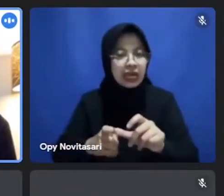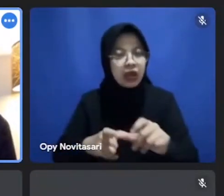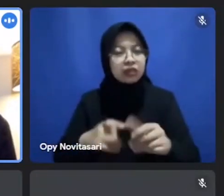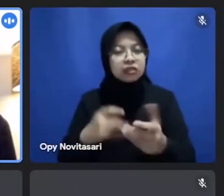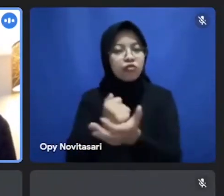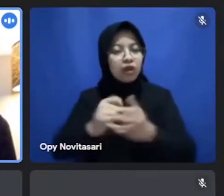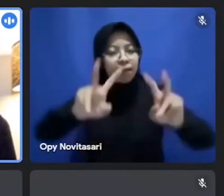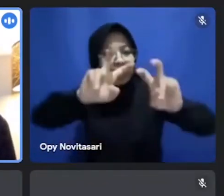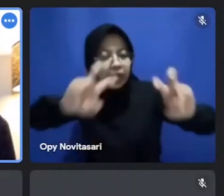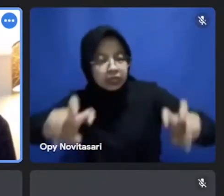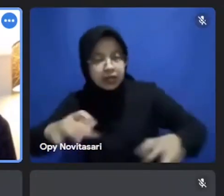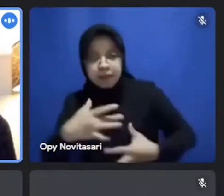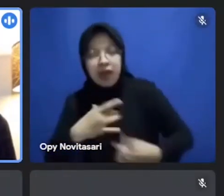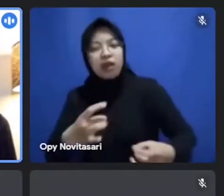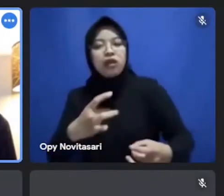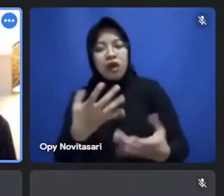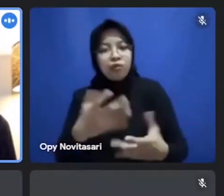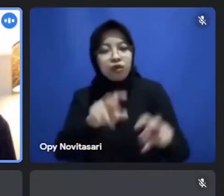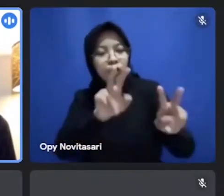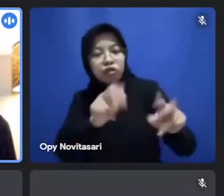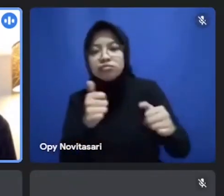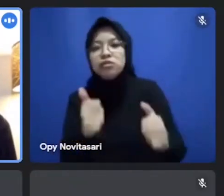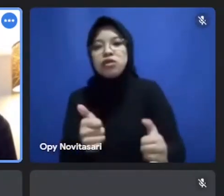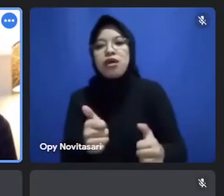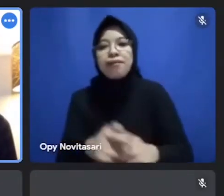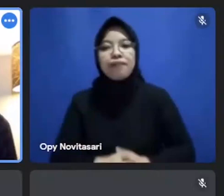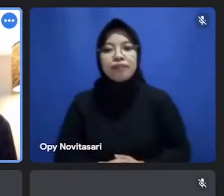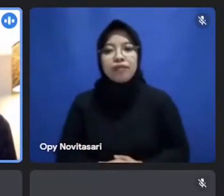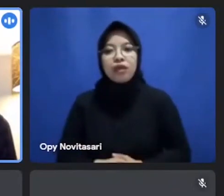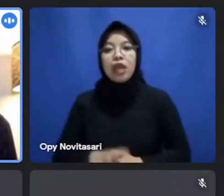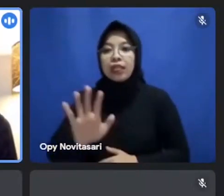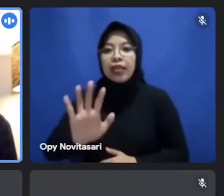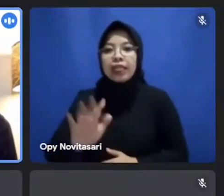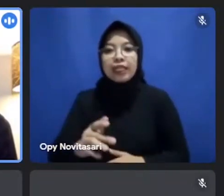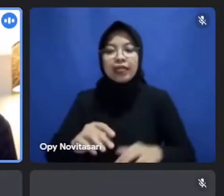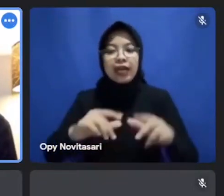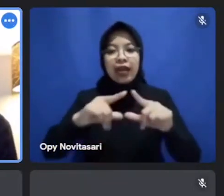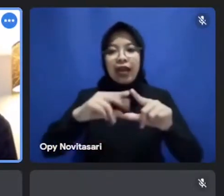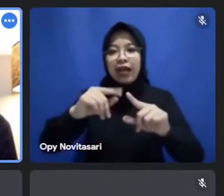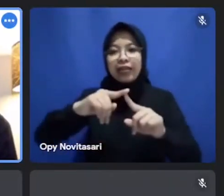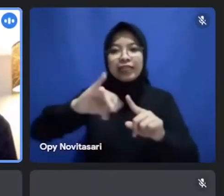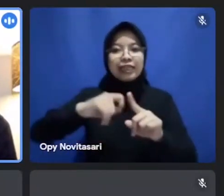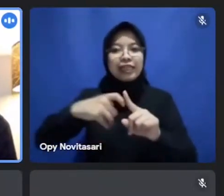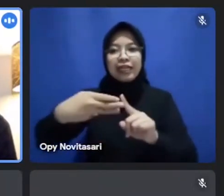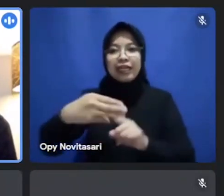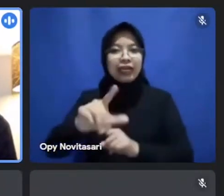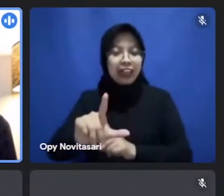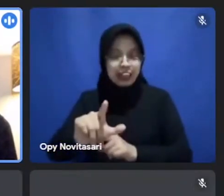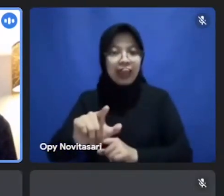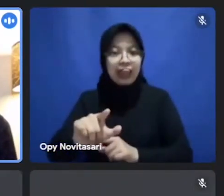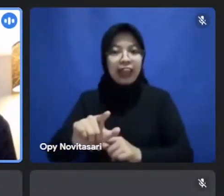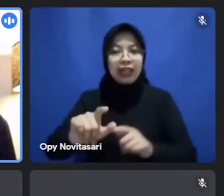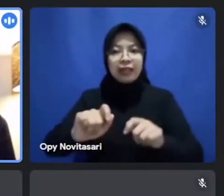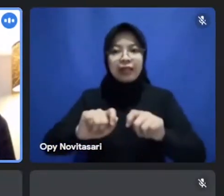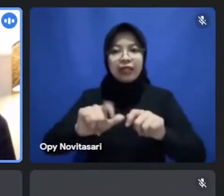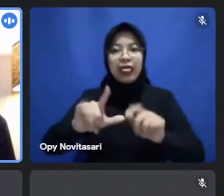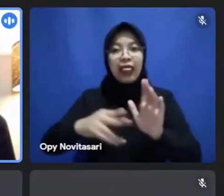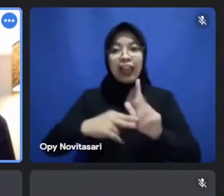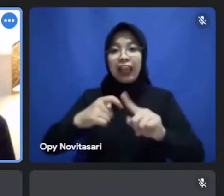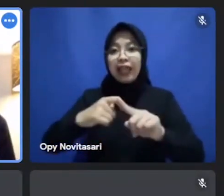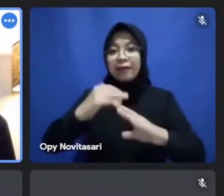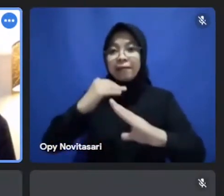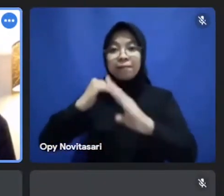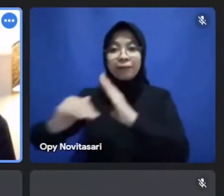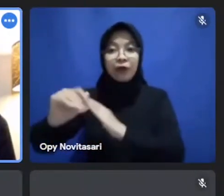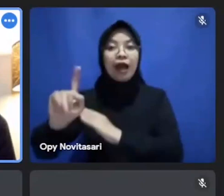ee untuk disimak saya sertakan artikel itu dalam ee tautan yang saya bagikan